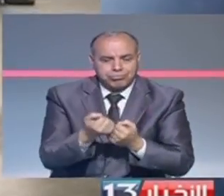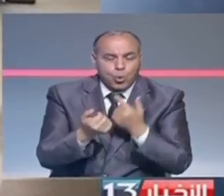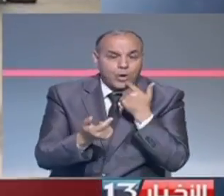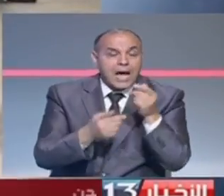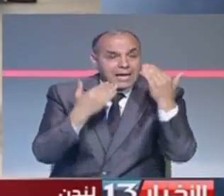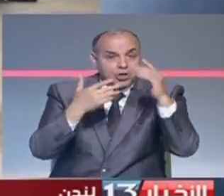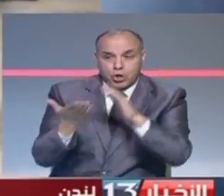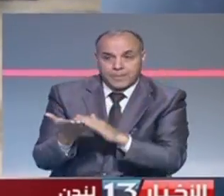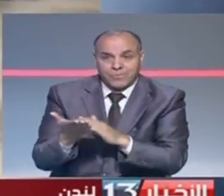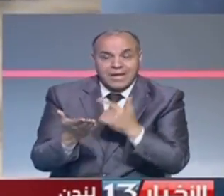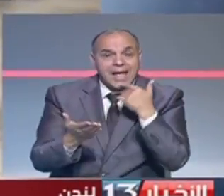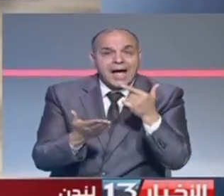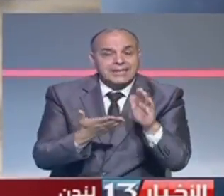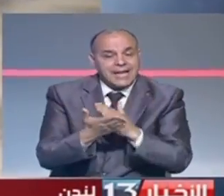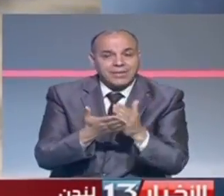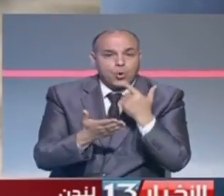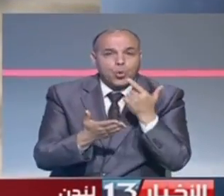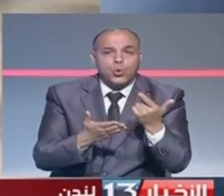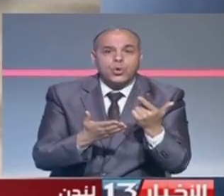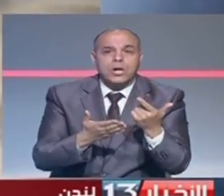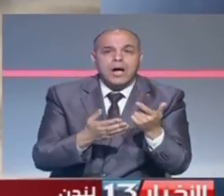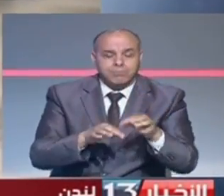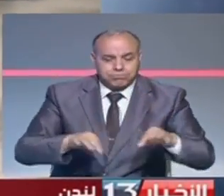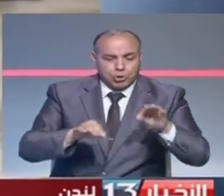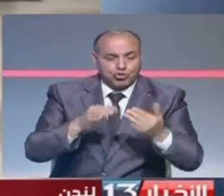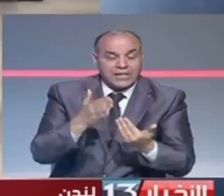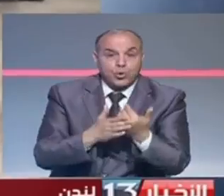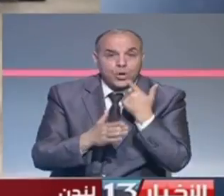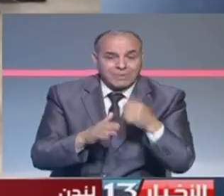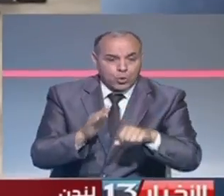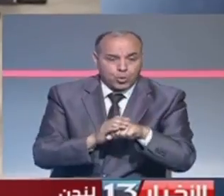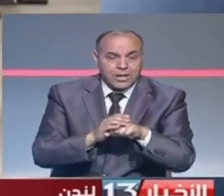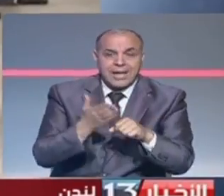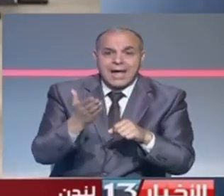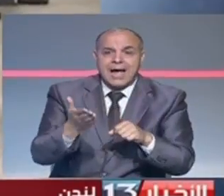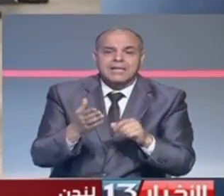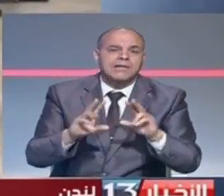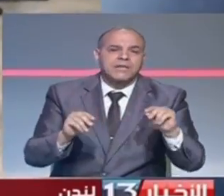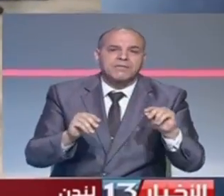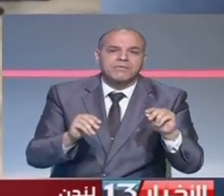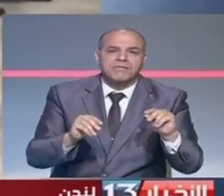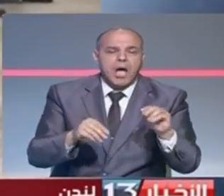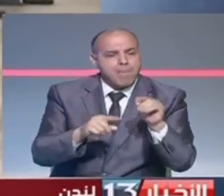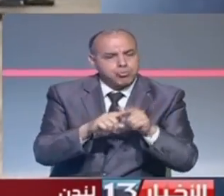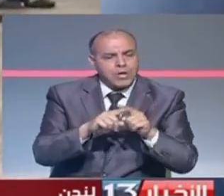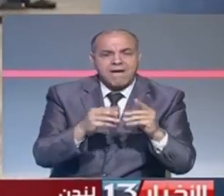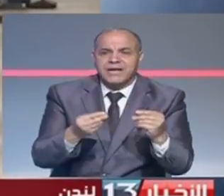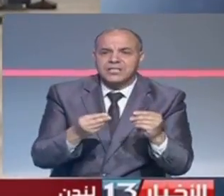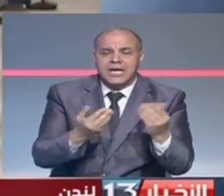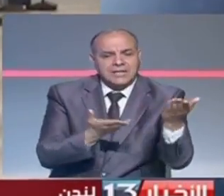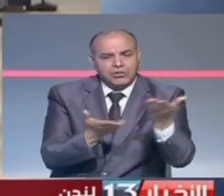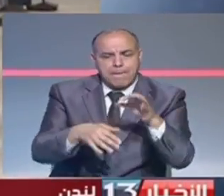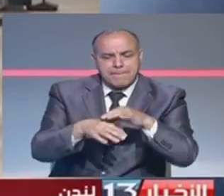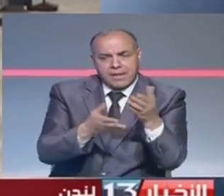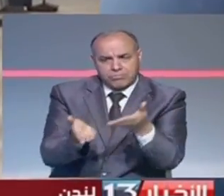من خلال تهيئه اجزاء من الملعب الجديد لتكون بمثابه ساعه اضافيه لاستقبال